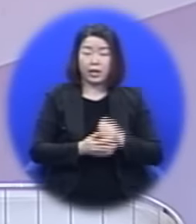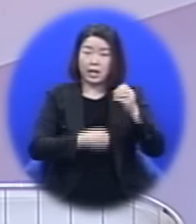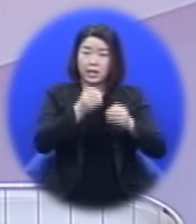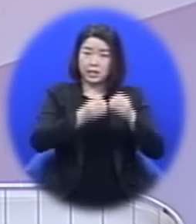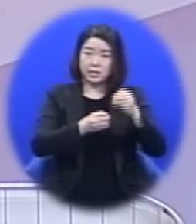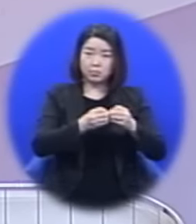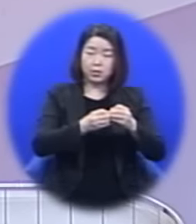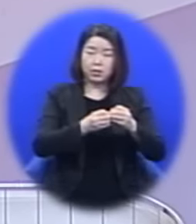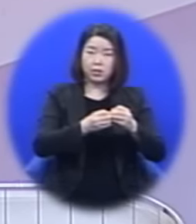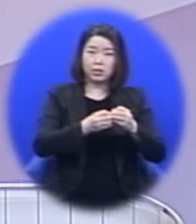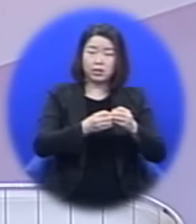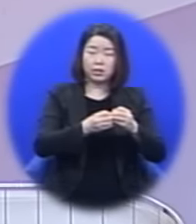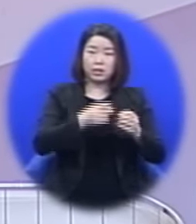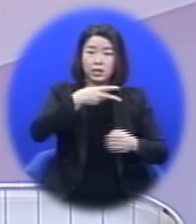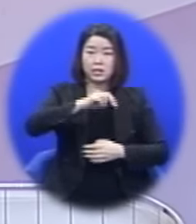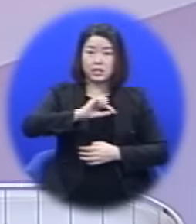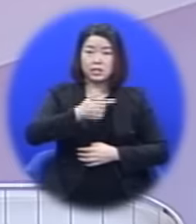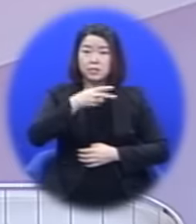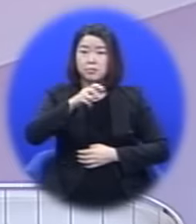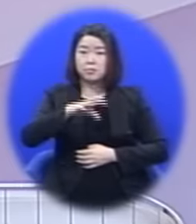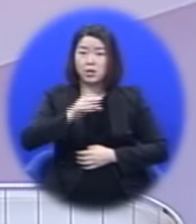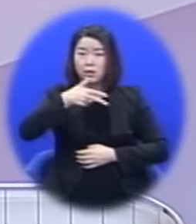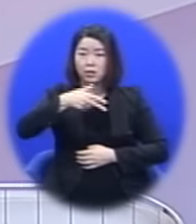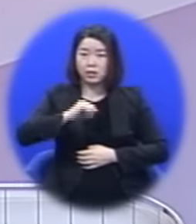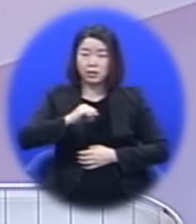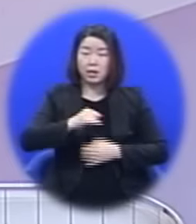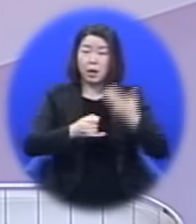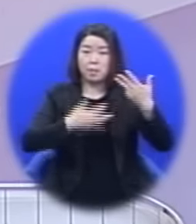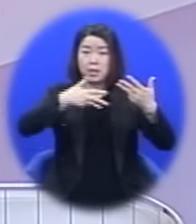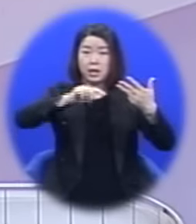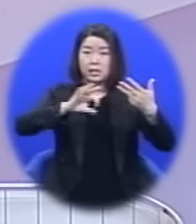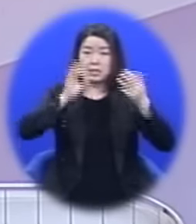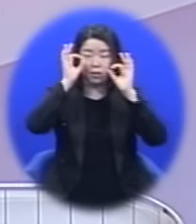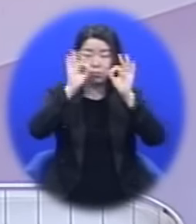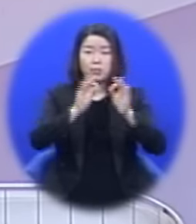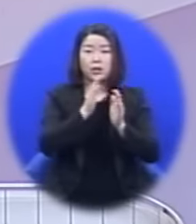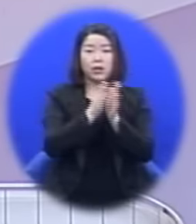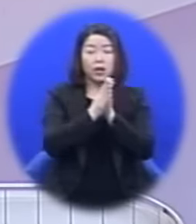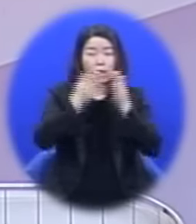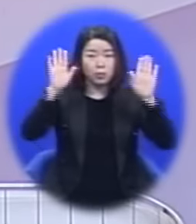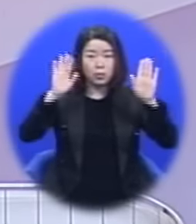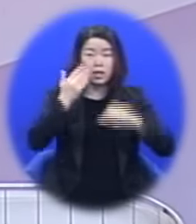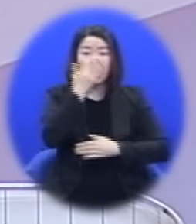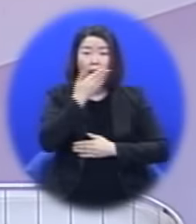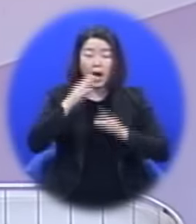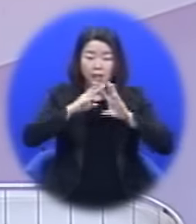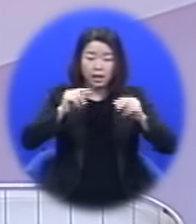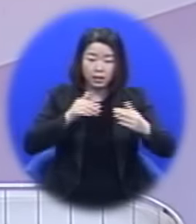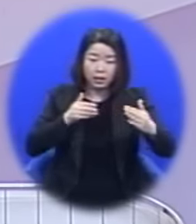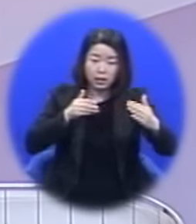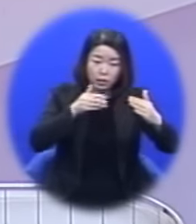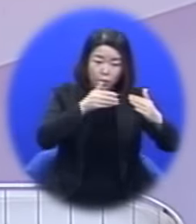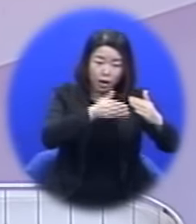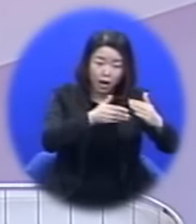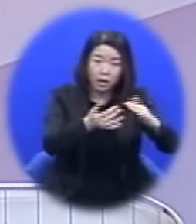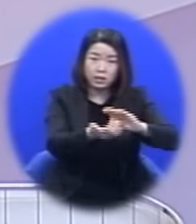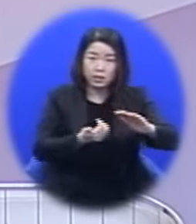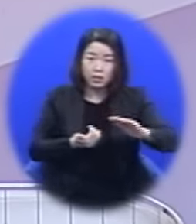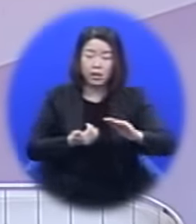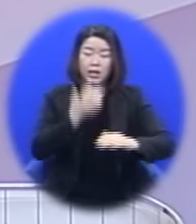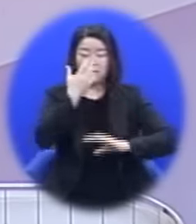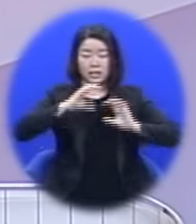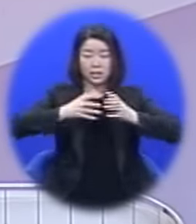시편 신명기 8장에 보면 모세가 가나안 땅에 들어가기 직전에 이스라엘 백성들을